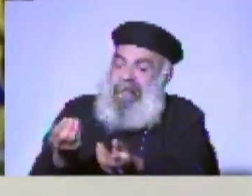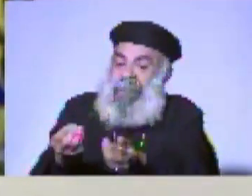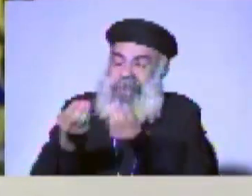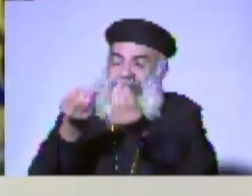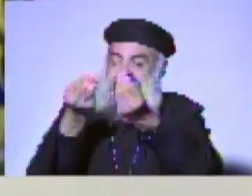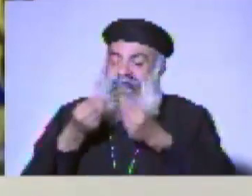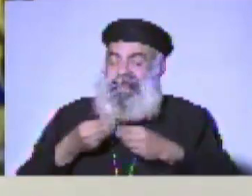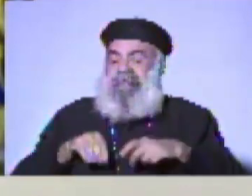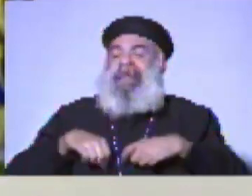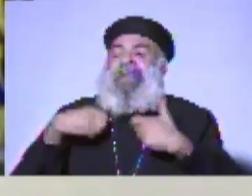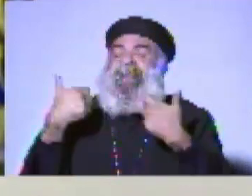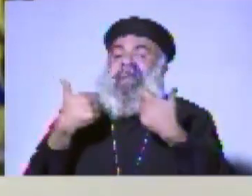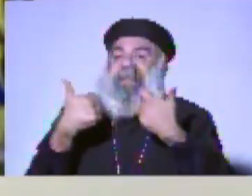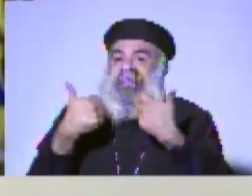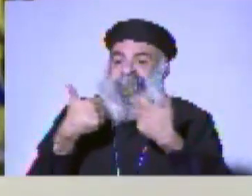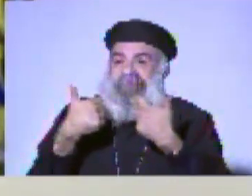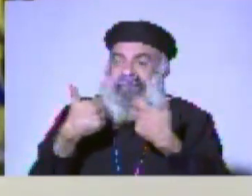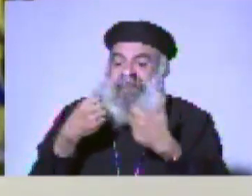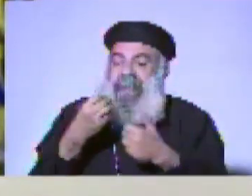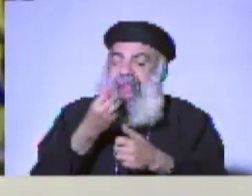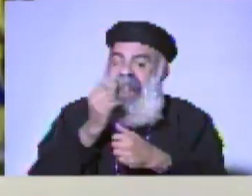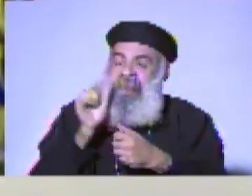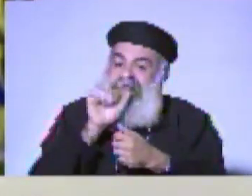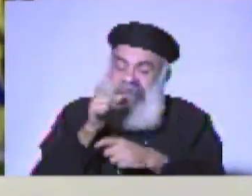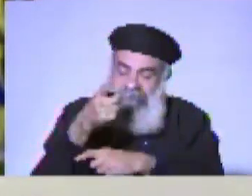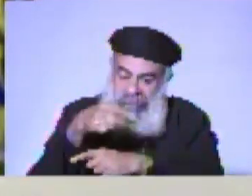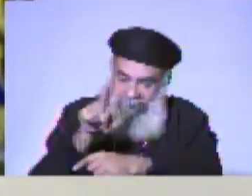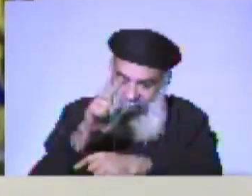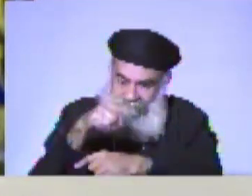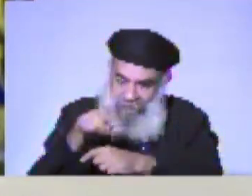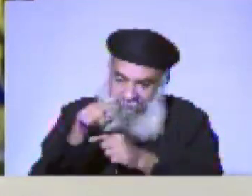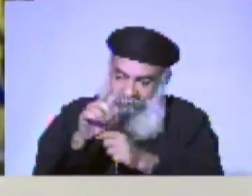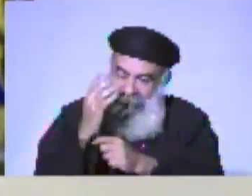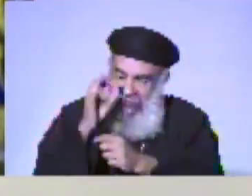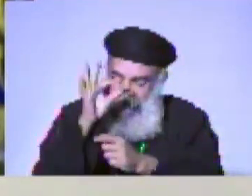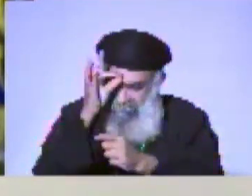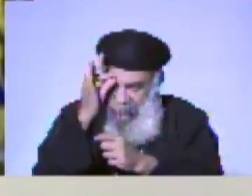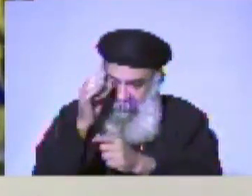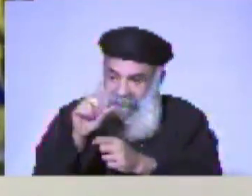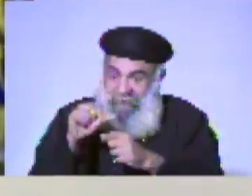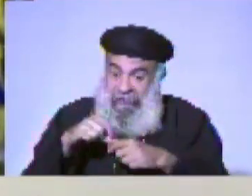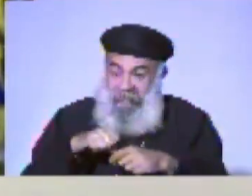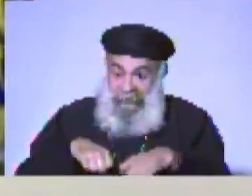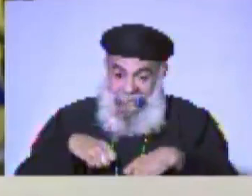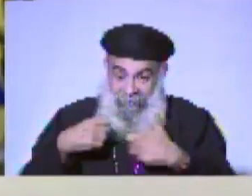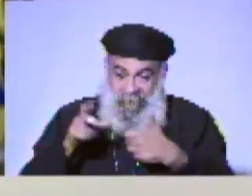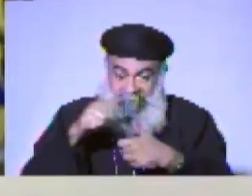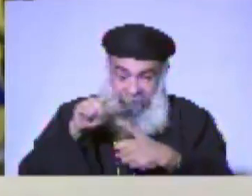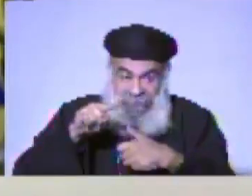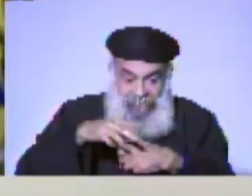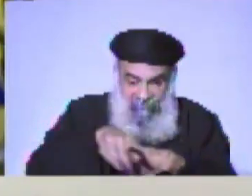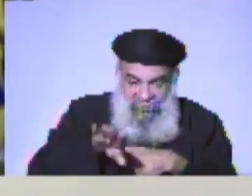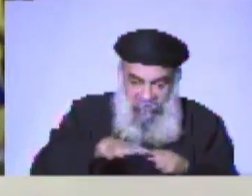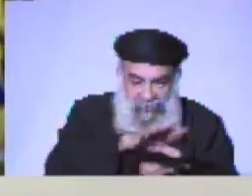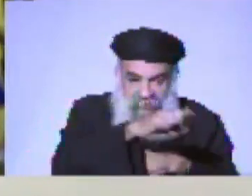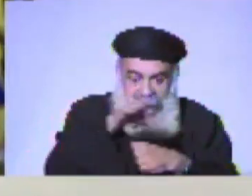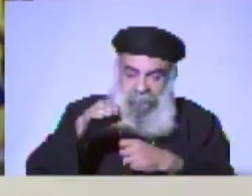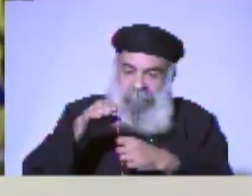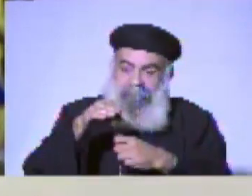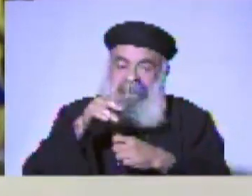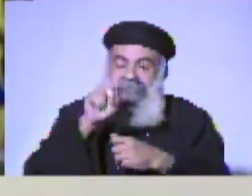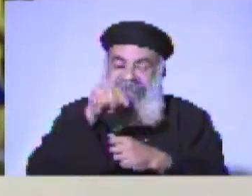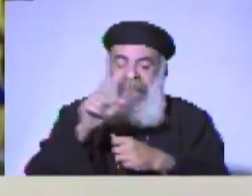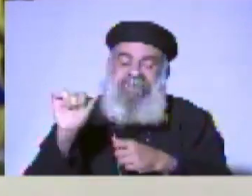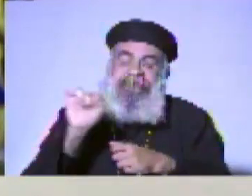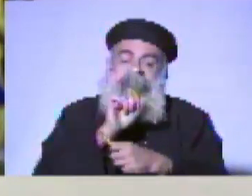حياه الحيه اللي هي رمز للحياه المفروض بتحيا وبتجري كان فيها